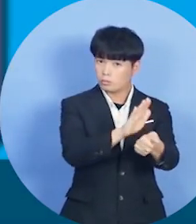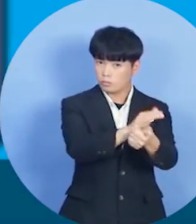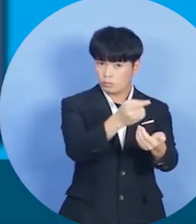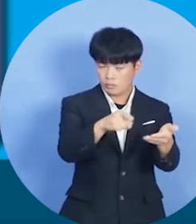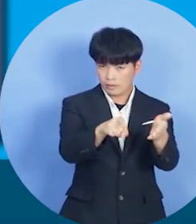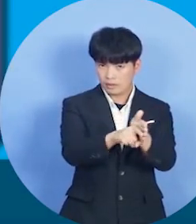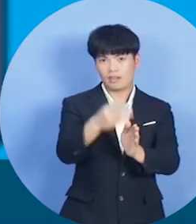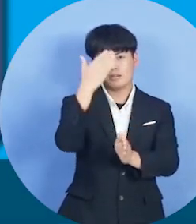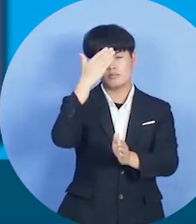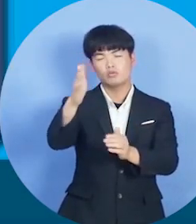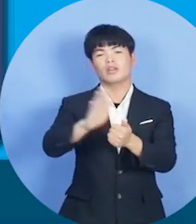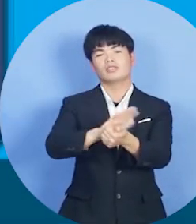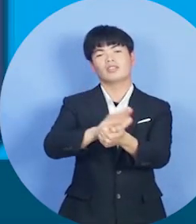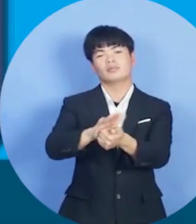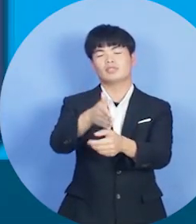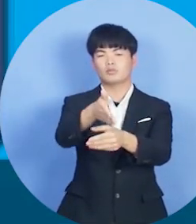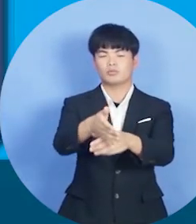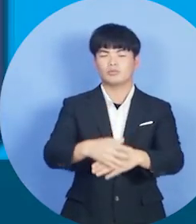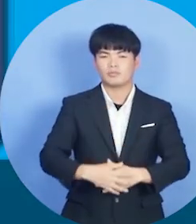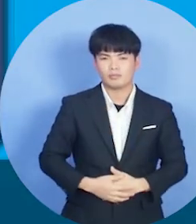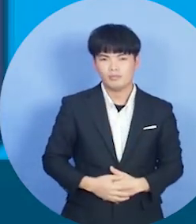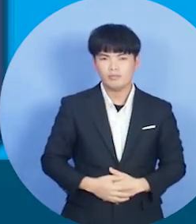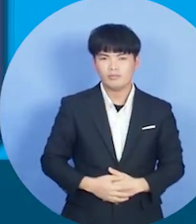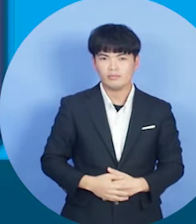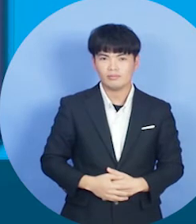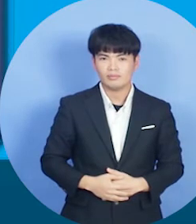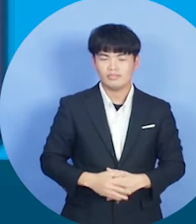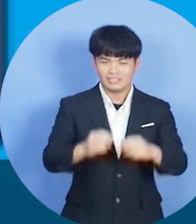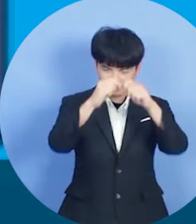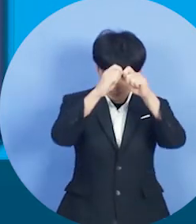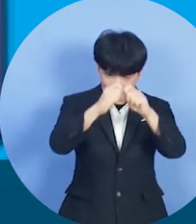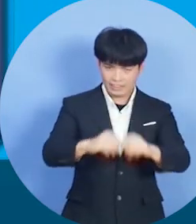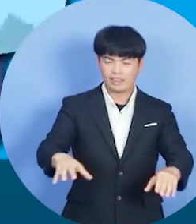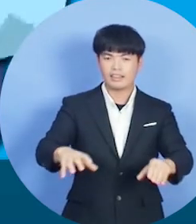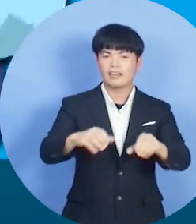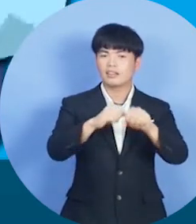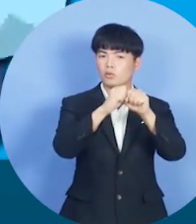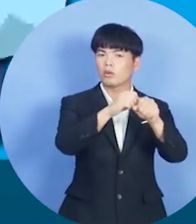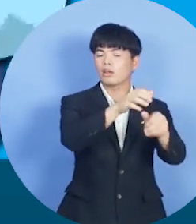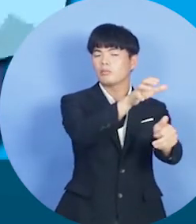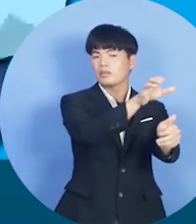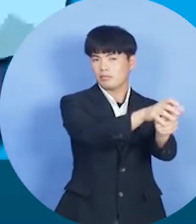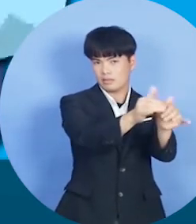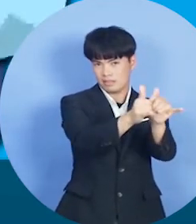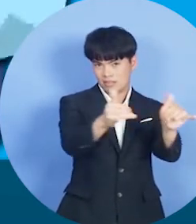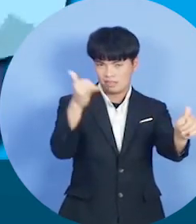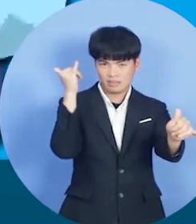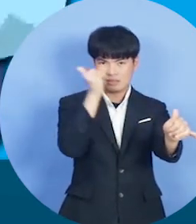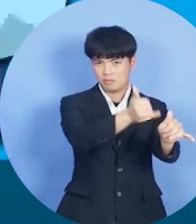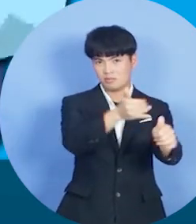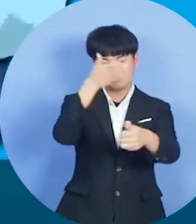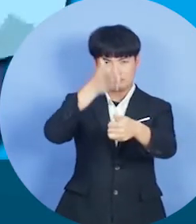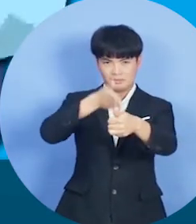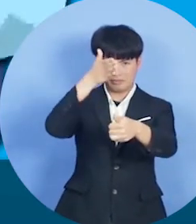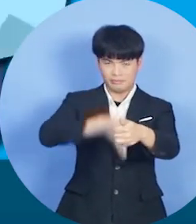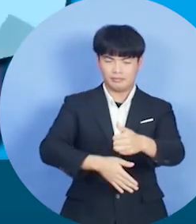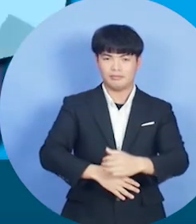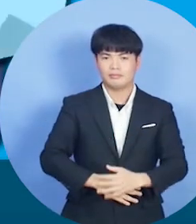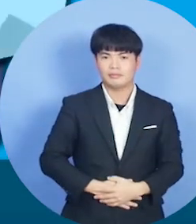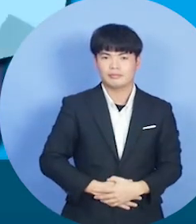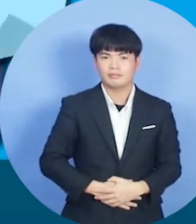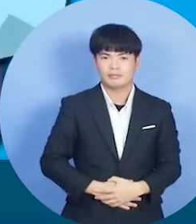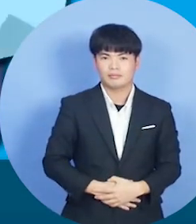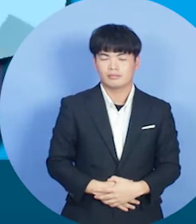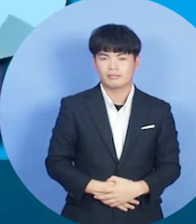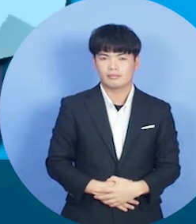원활한 기업활동을 위한 지원 일환으로 무료 채용 지원 서비스를 시행하고 있습니다. 자세한 사항은 천안시 일자리 종합지원센터